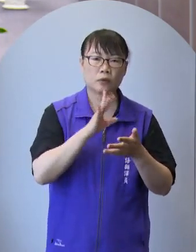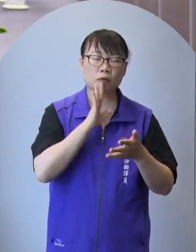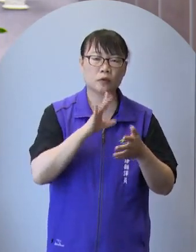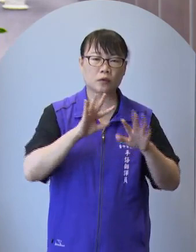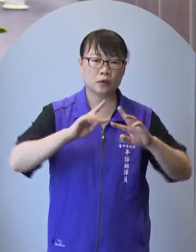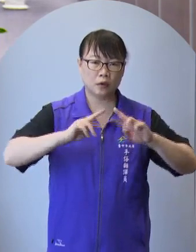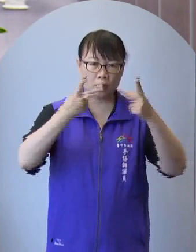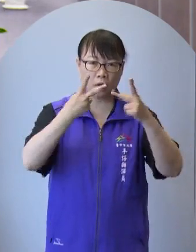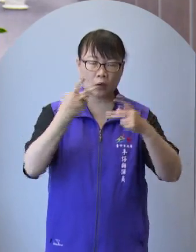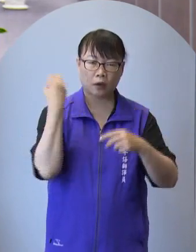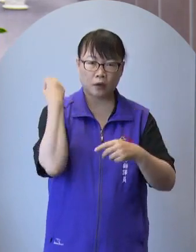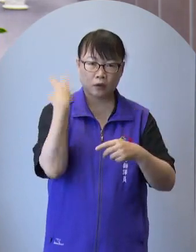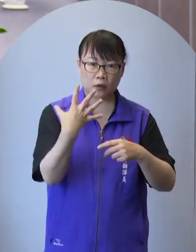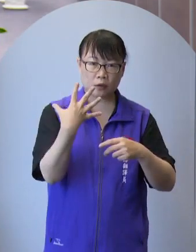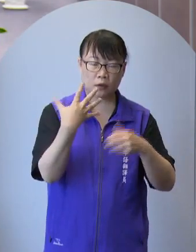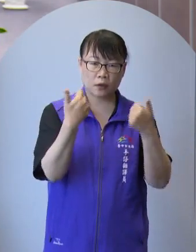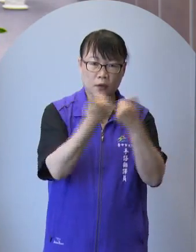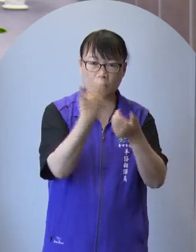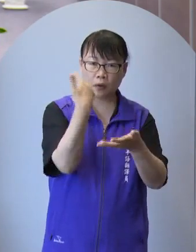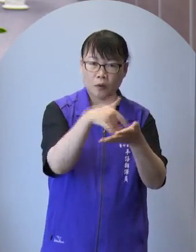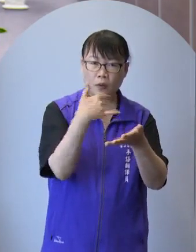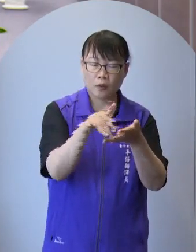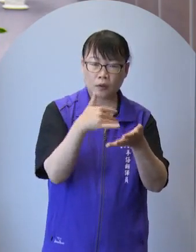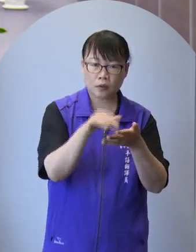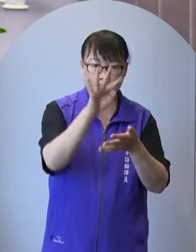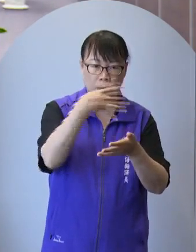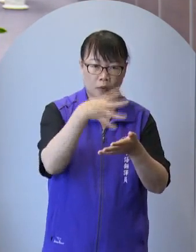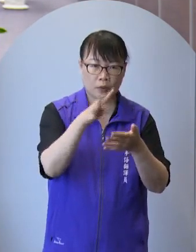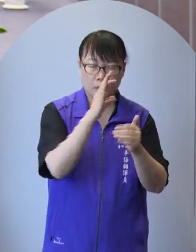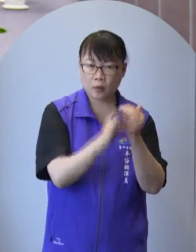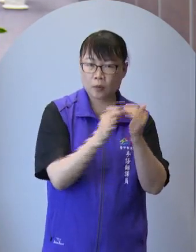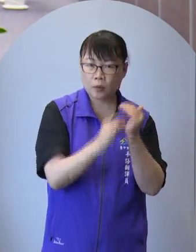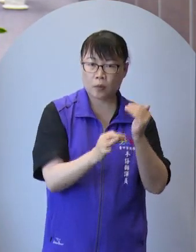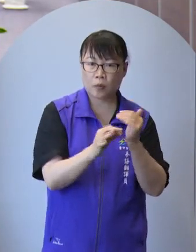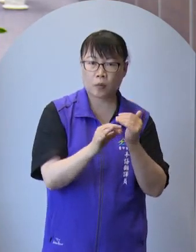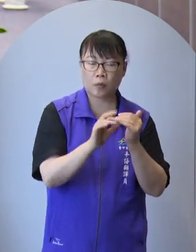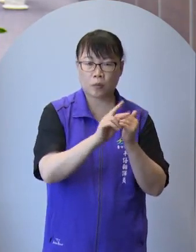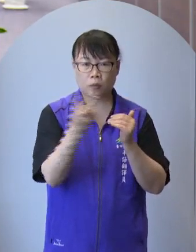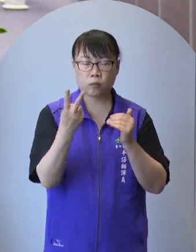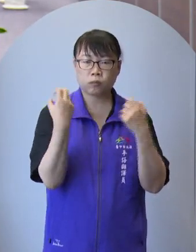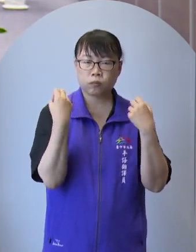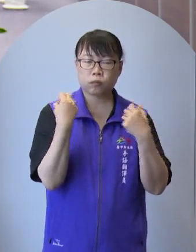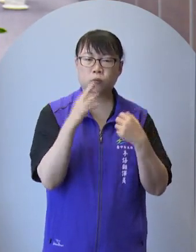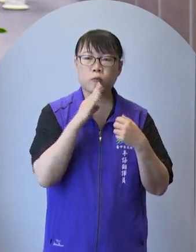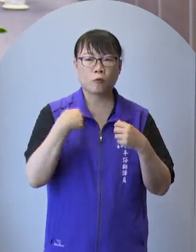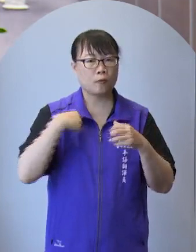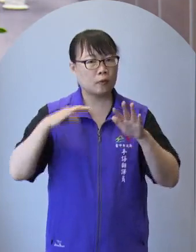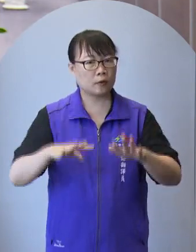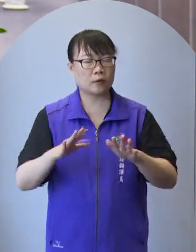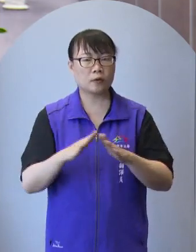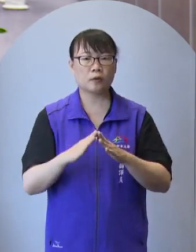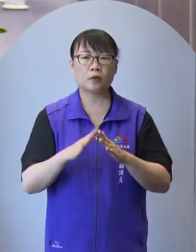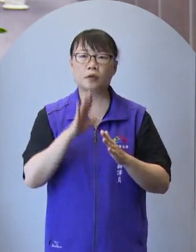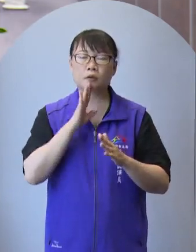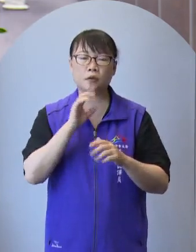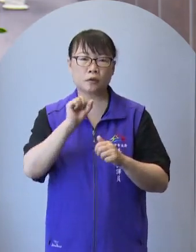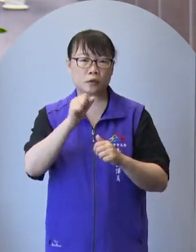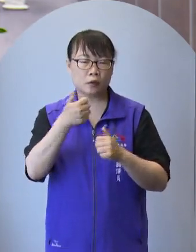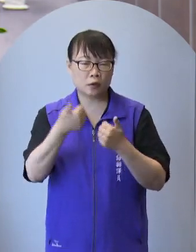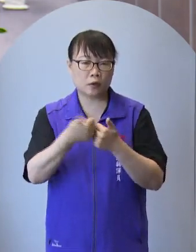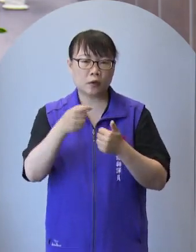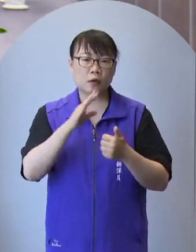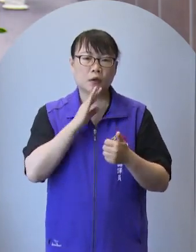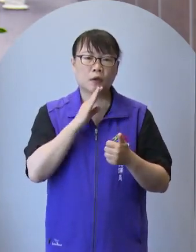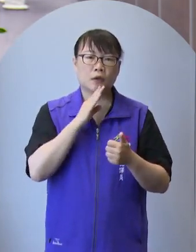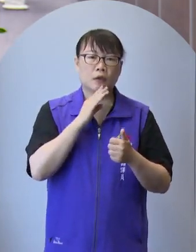制度，哈，我们把重复的部分扣除。那我今天在市政会议里面，我想相关的局处首长、区长或者